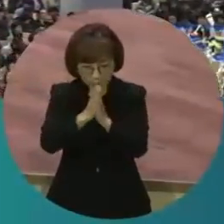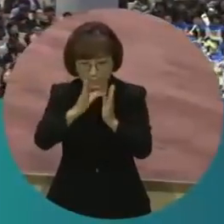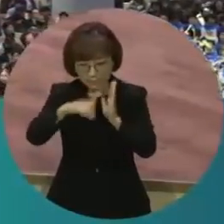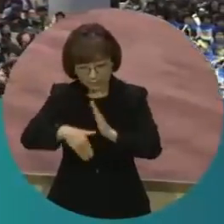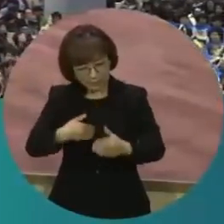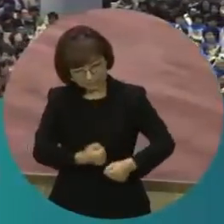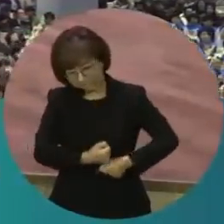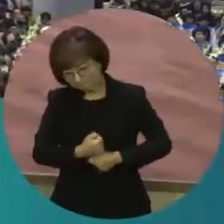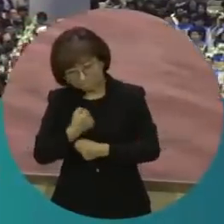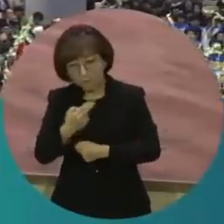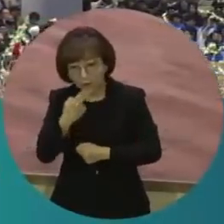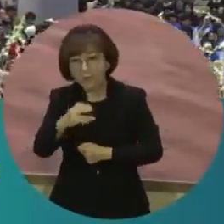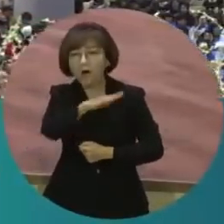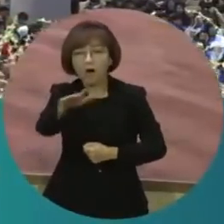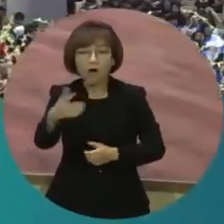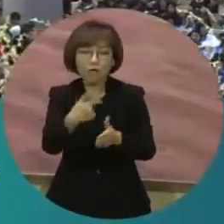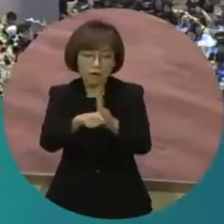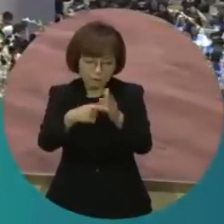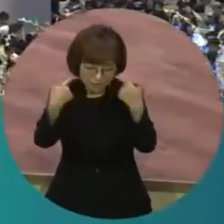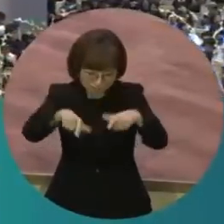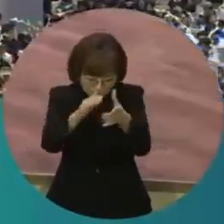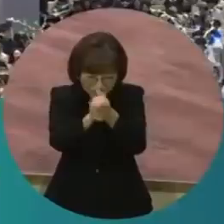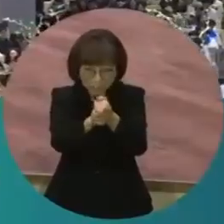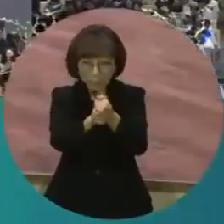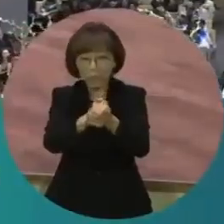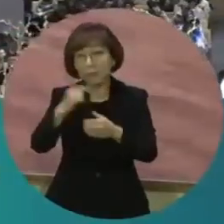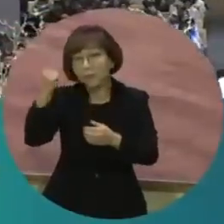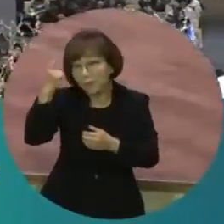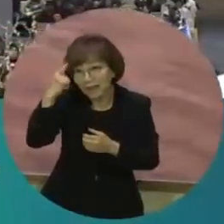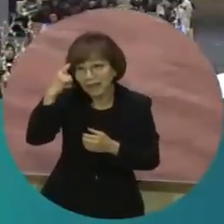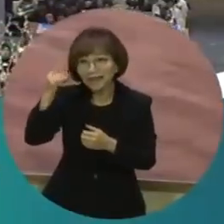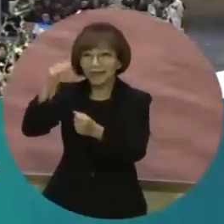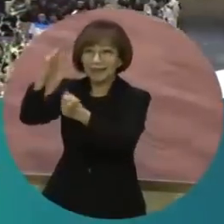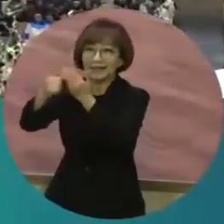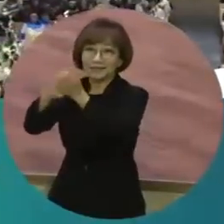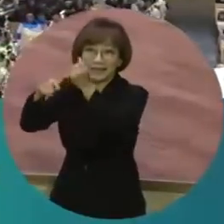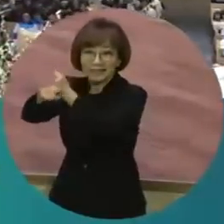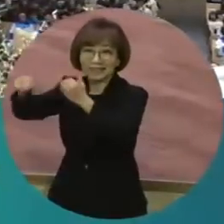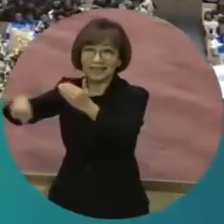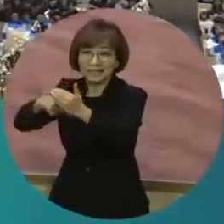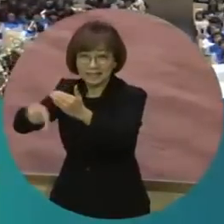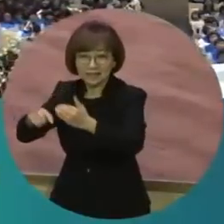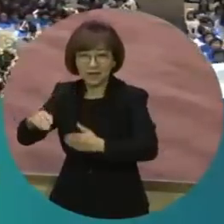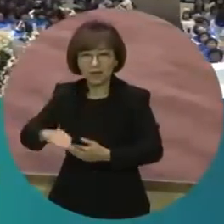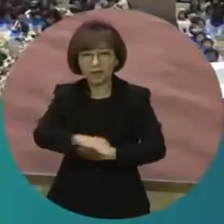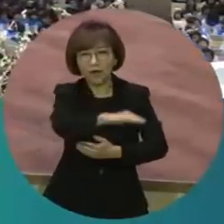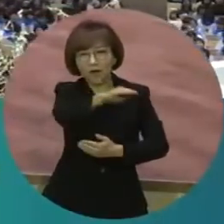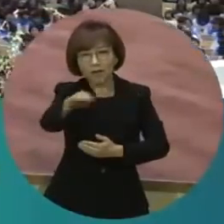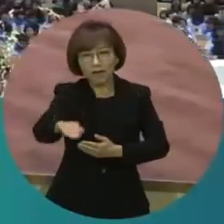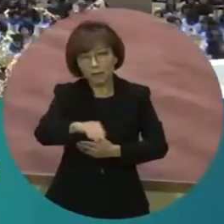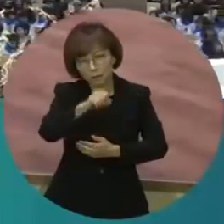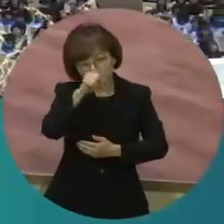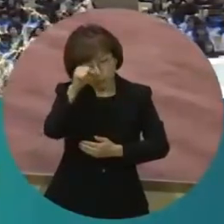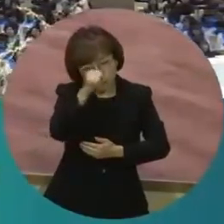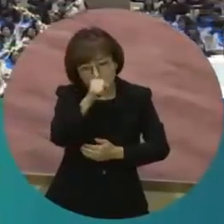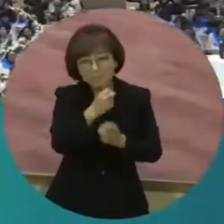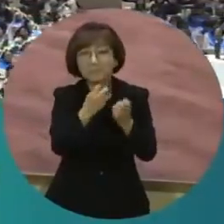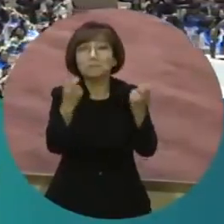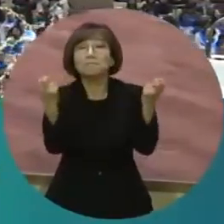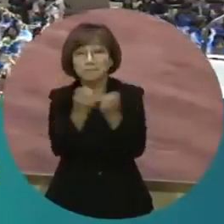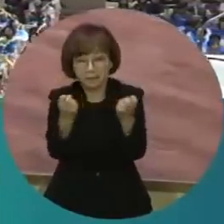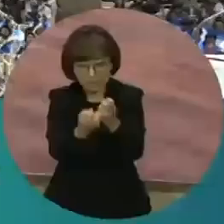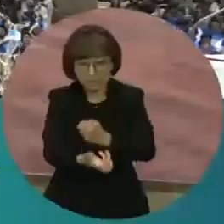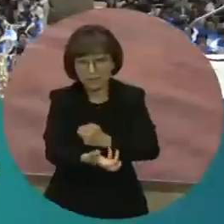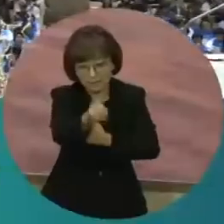않고 너희를 말하며 어떻게 하든지 이제 하나님의 뜻 안에서 너희에게로 나갈 길 좋은 길